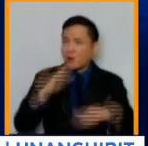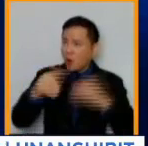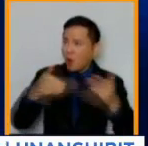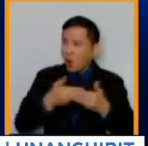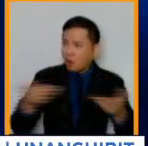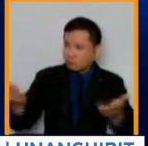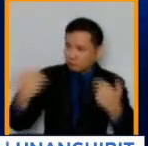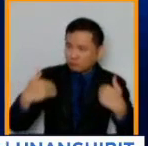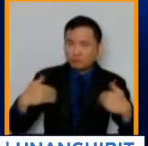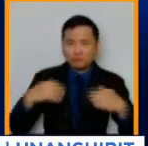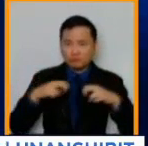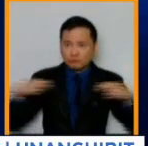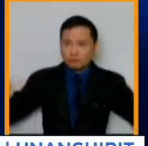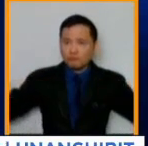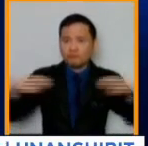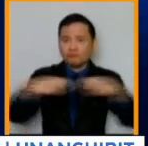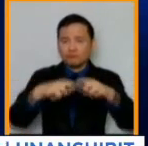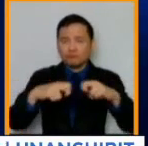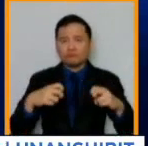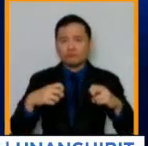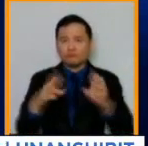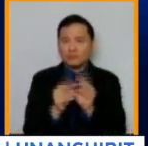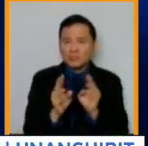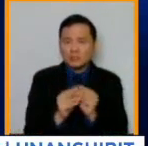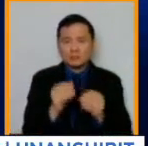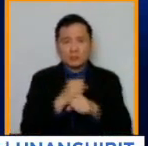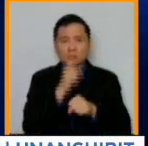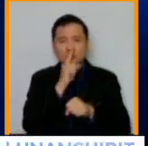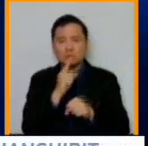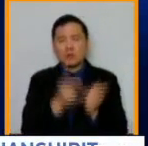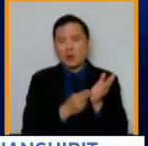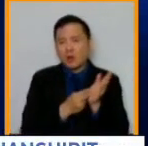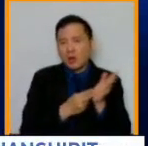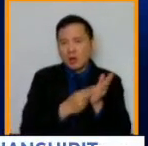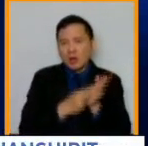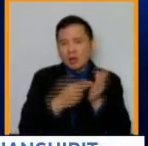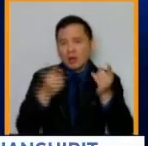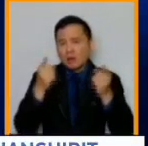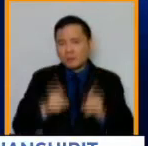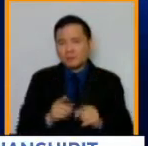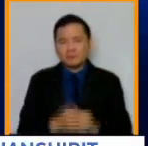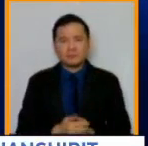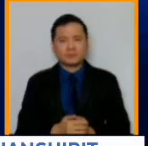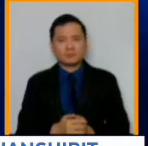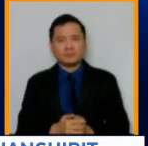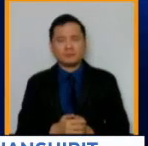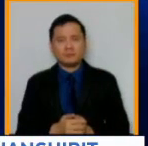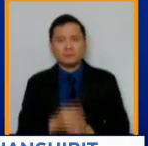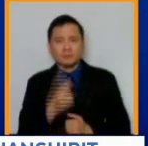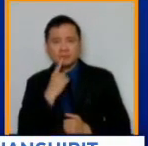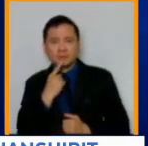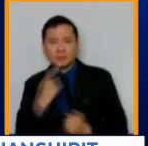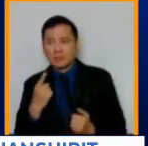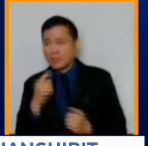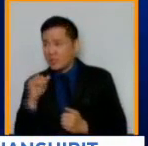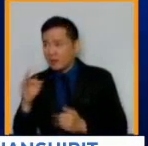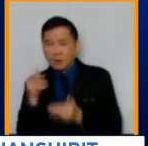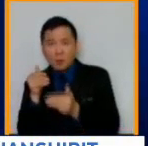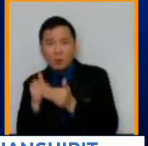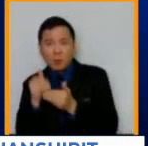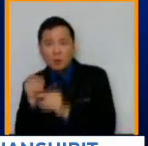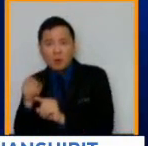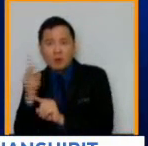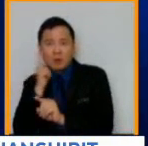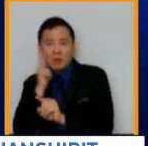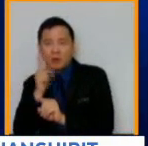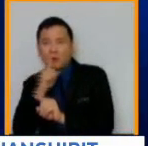ang pinakamalaking tanong ay bakit ang bilis depensahan ng Pangulo ang mga taong malalapit sa kanya nang malink sila sa issue. Kasama sa mga